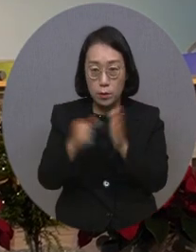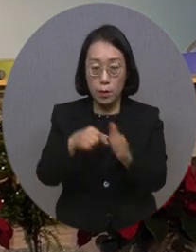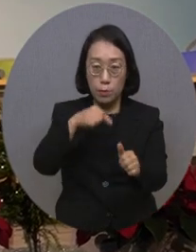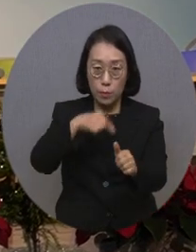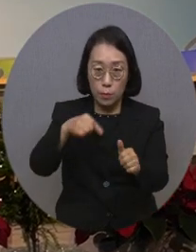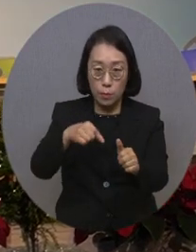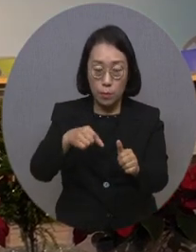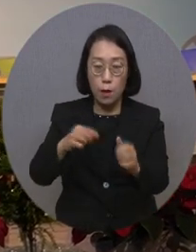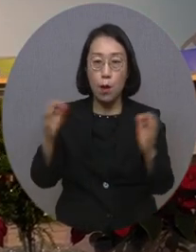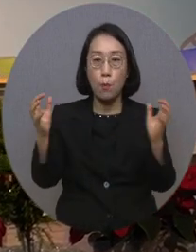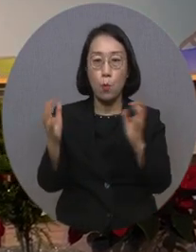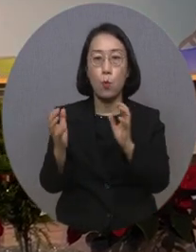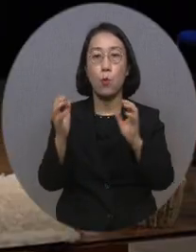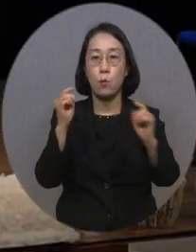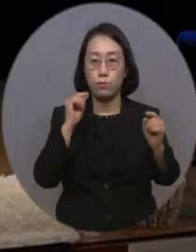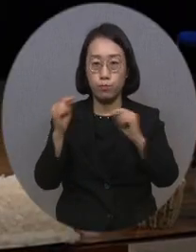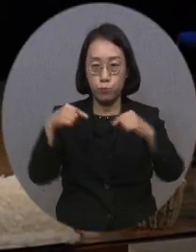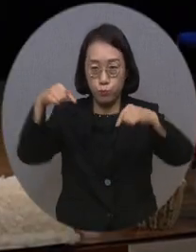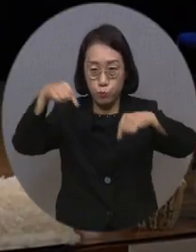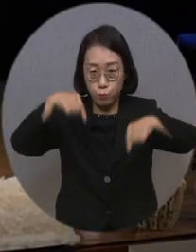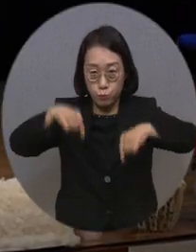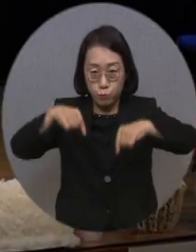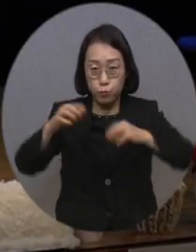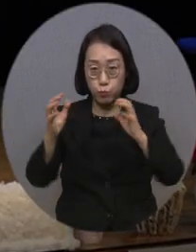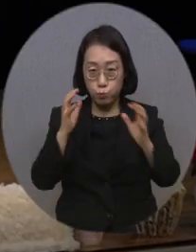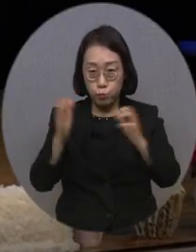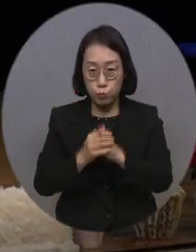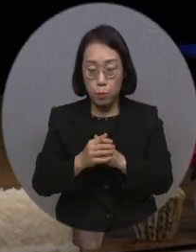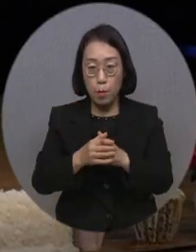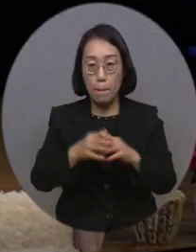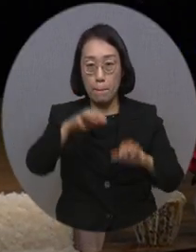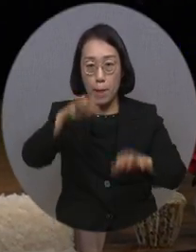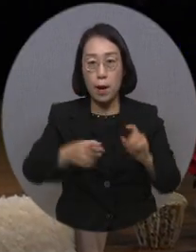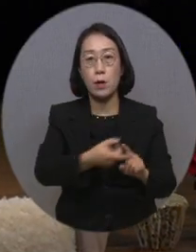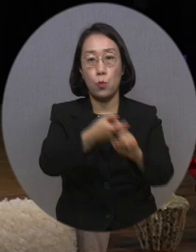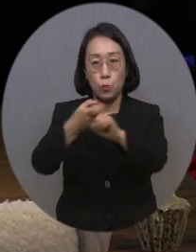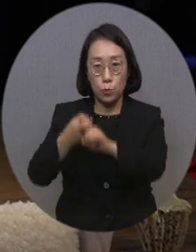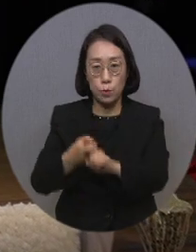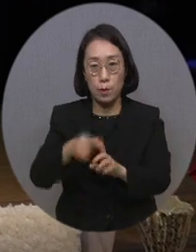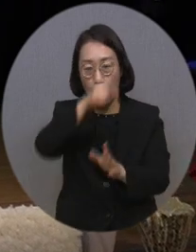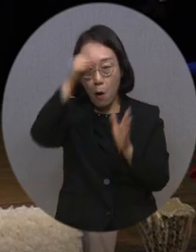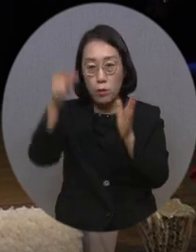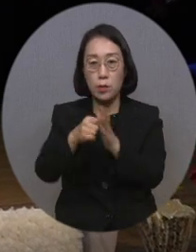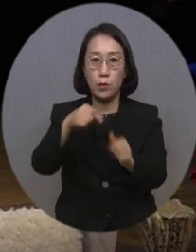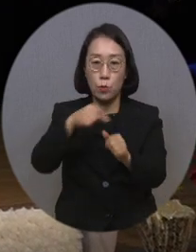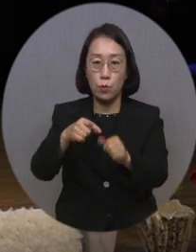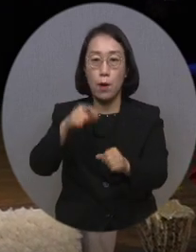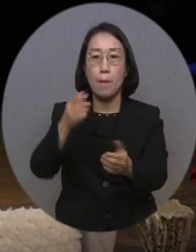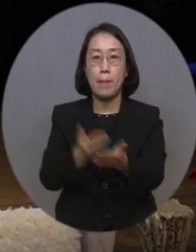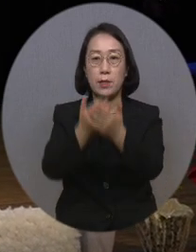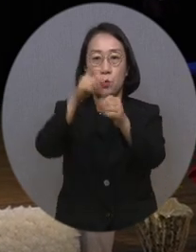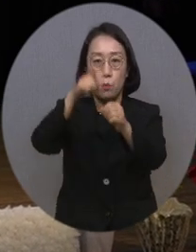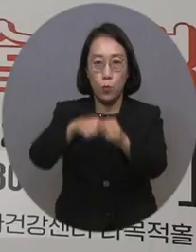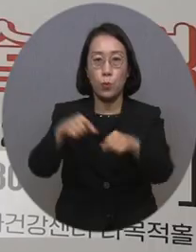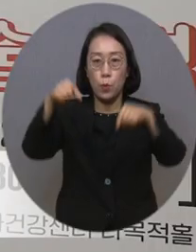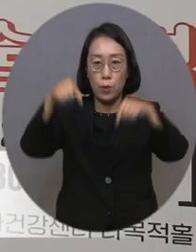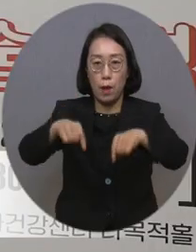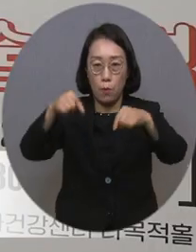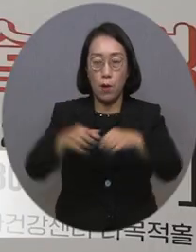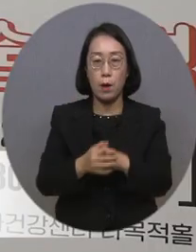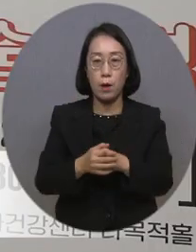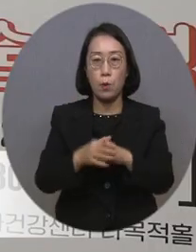학술 포럼과 상호토론 자리에는 마을 교육 공동체를 통한 평생교육의 실험과 발전 방향을 논의했습니다